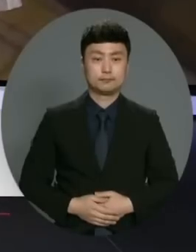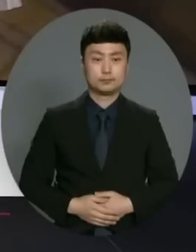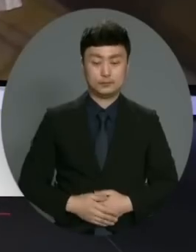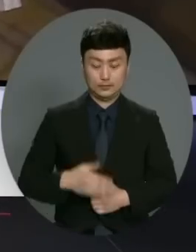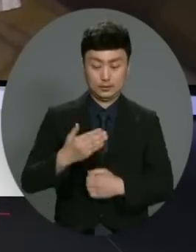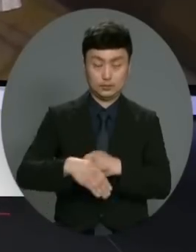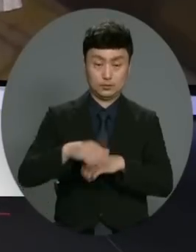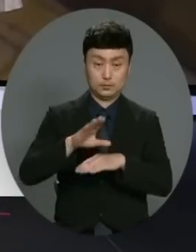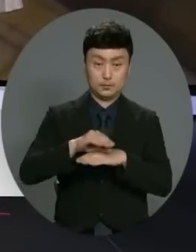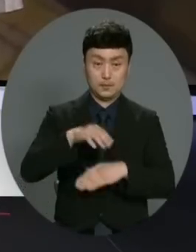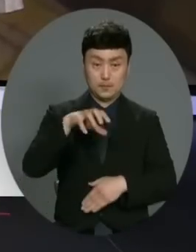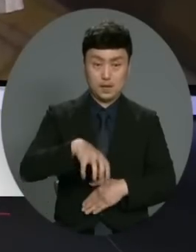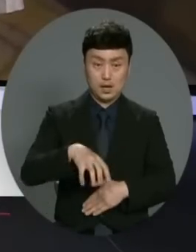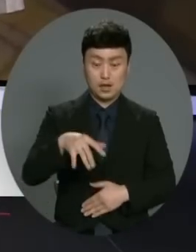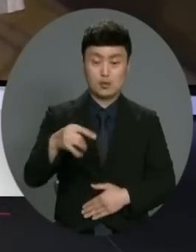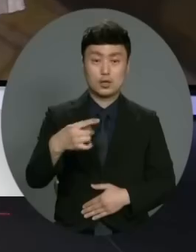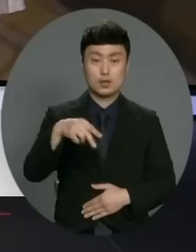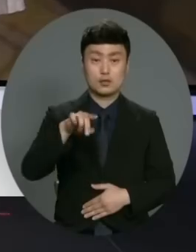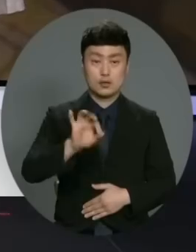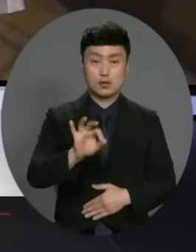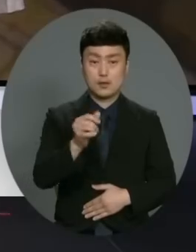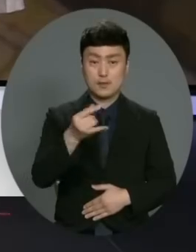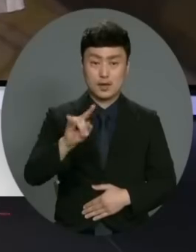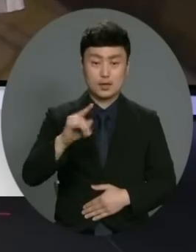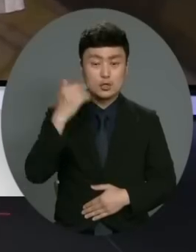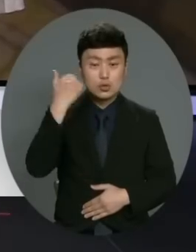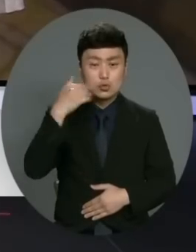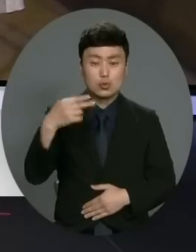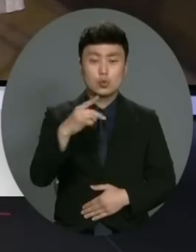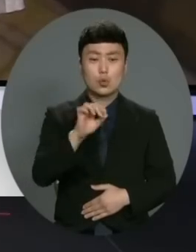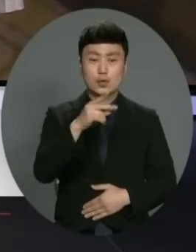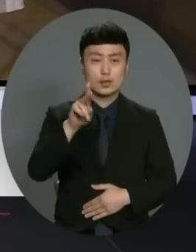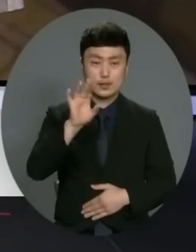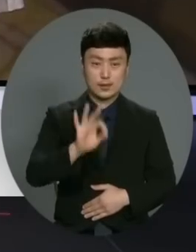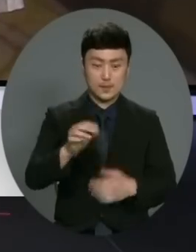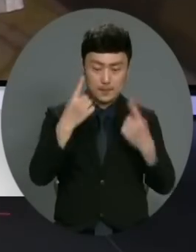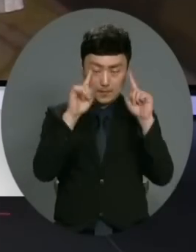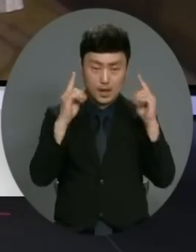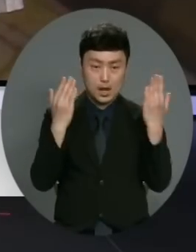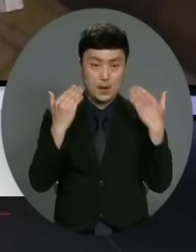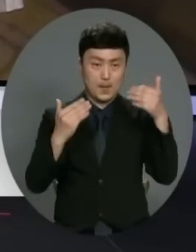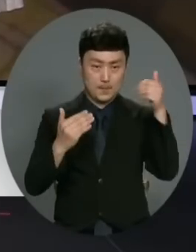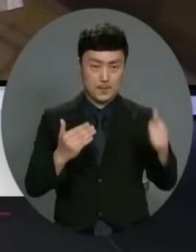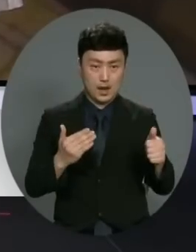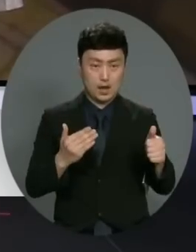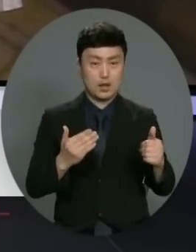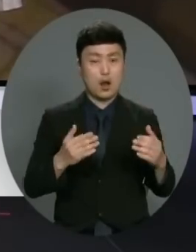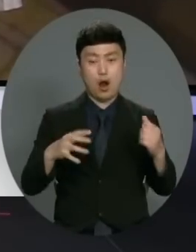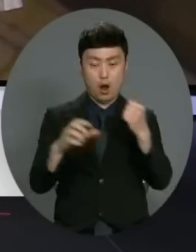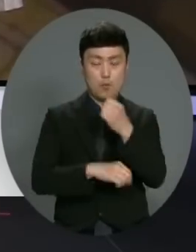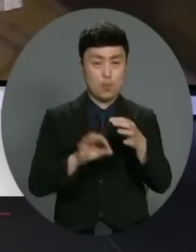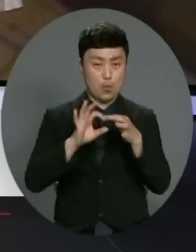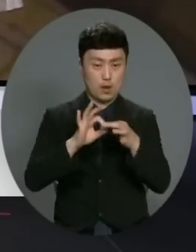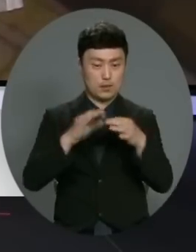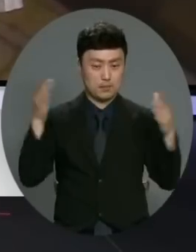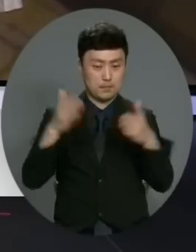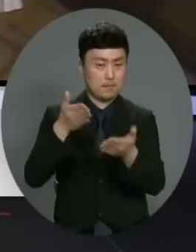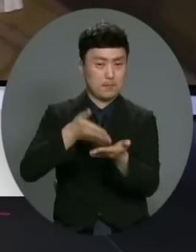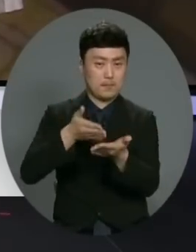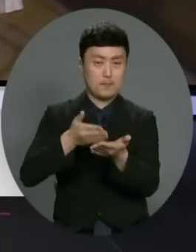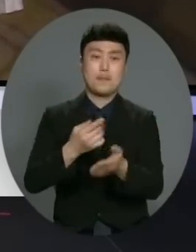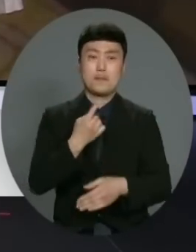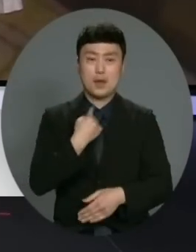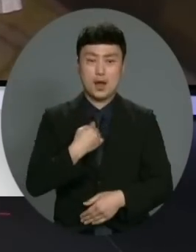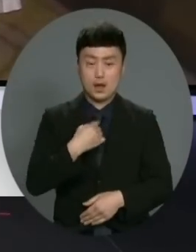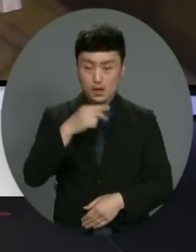대구문화방송은 최성회 전 동양대학교 총장의 교비 수억원 횡령의 역에 대해서 집중 보도해 드리고 있습니다